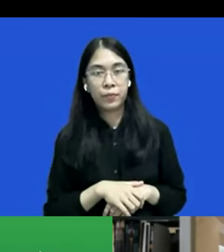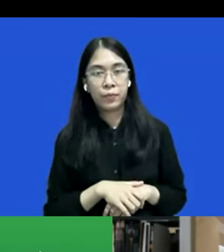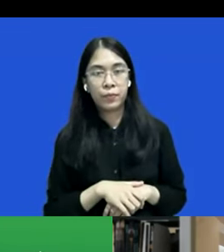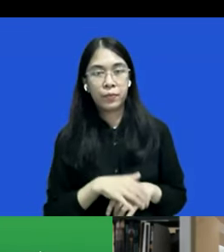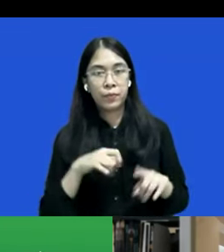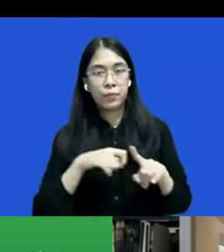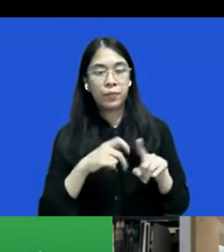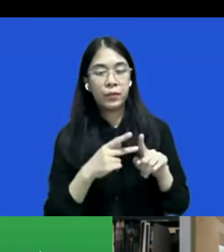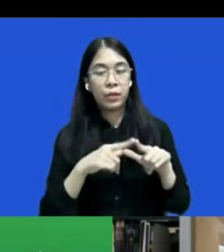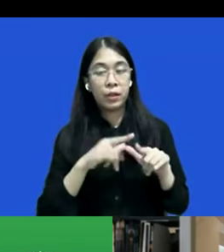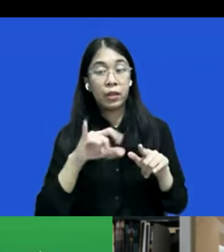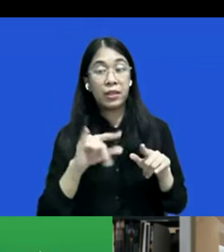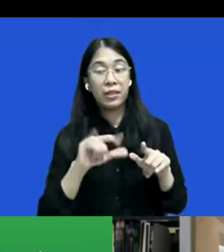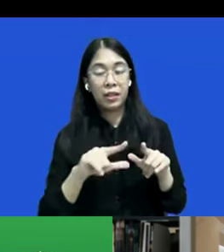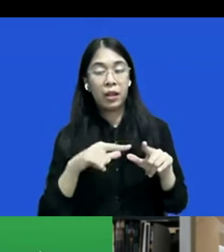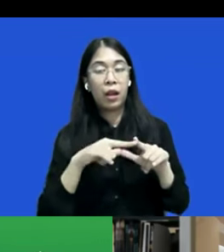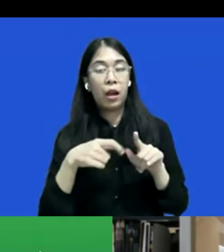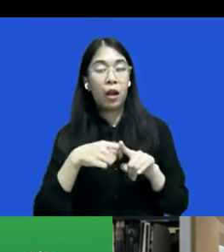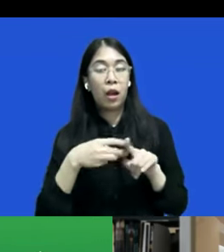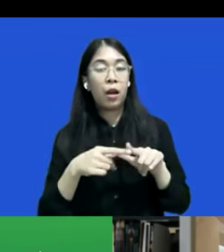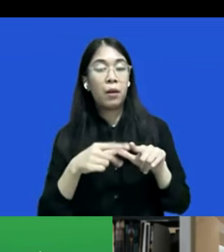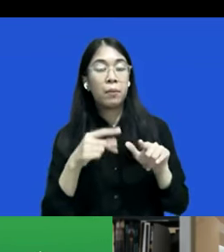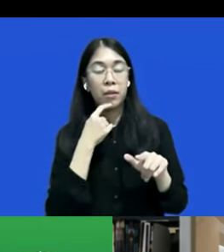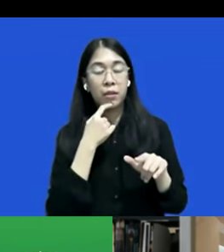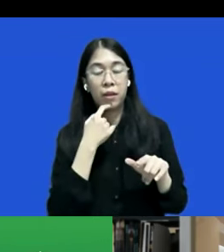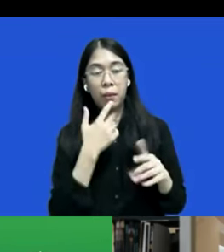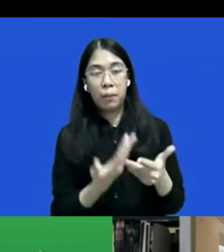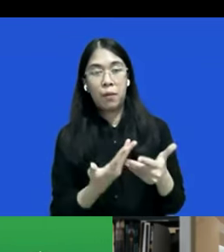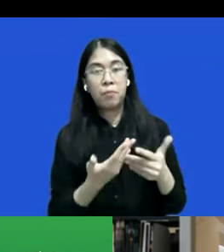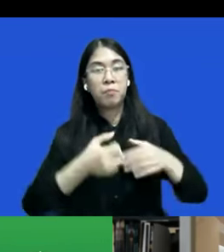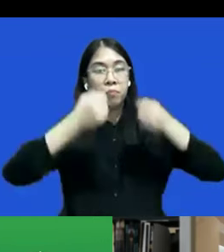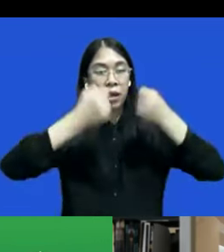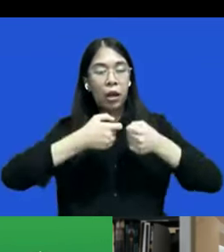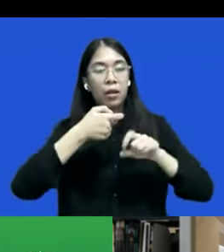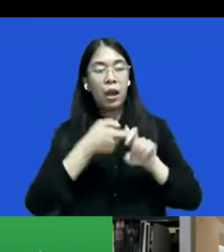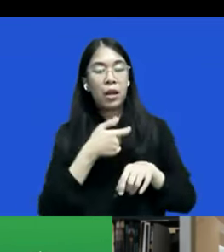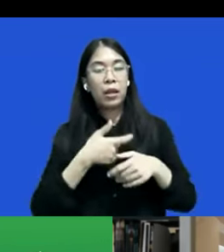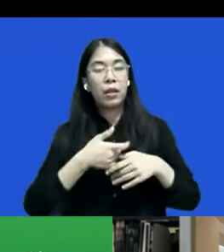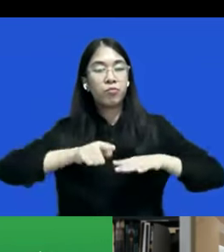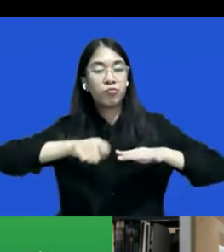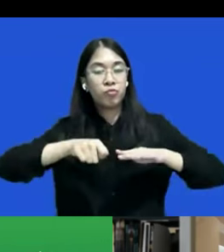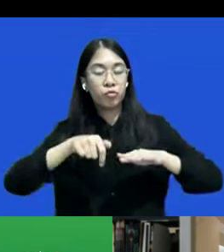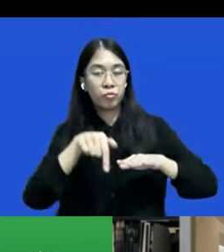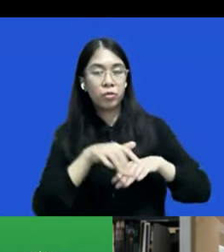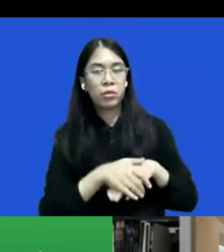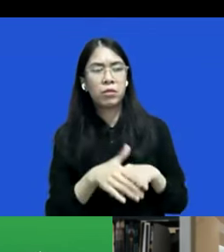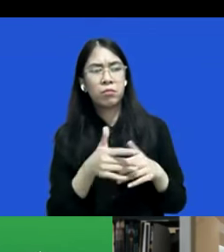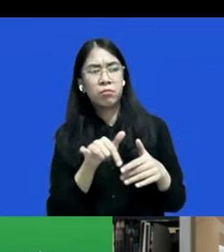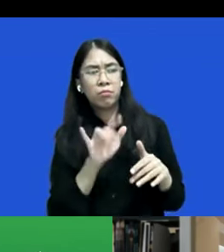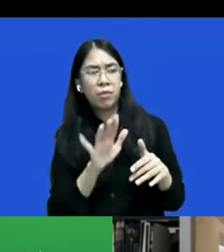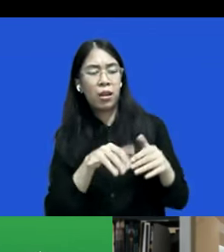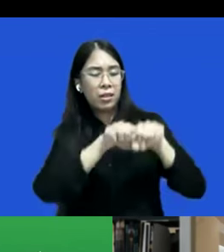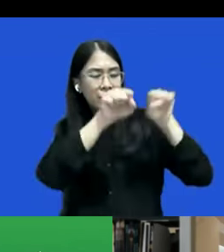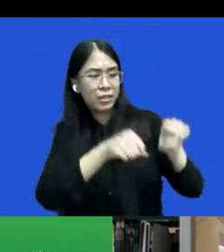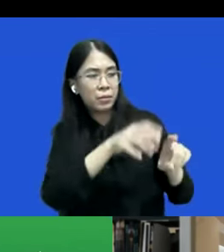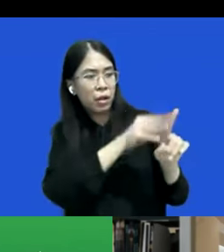Hairil Akbar terkait dengan tindak pidana oleh penegak hukum itu sendiri. Kenapa kita tidak adopsi saja sistem yang